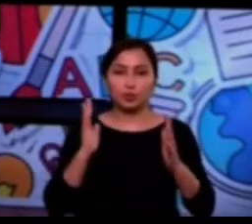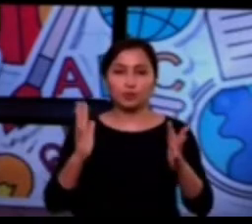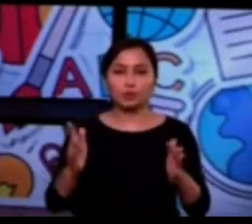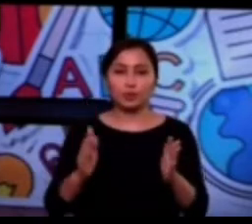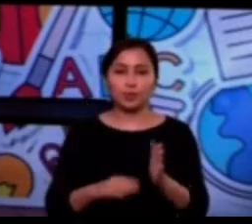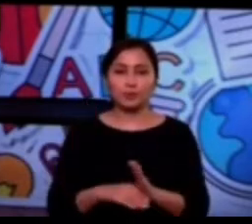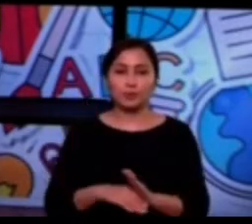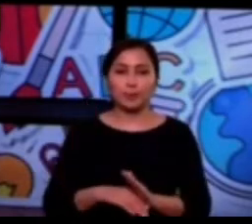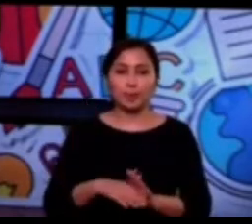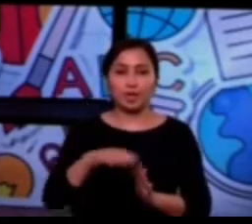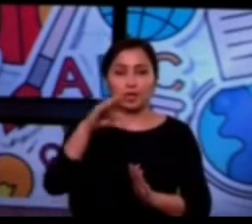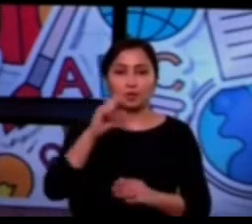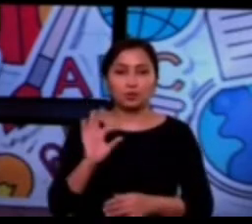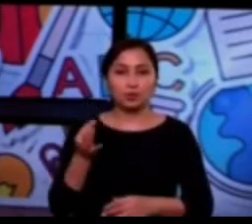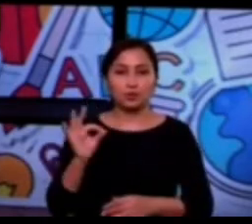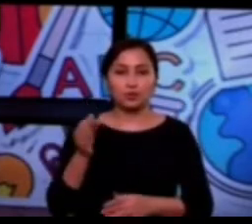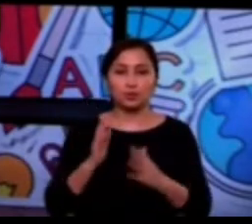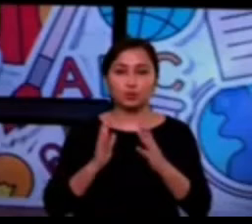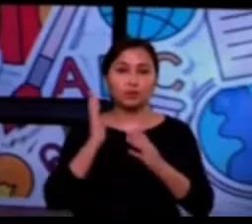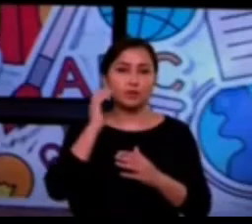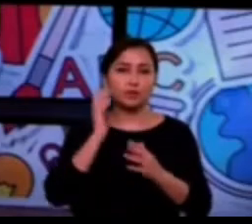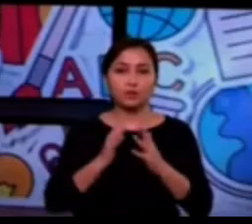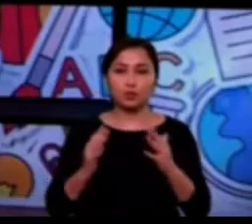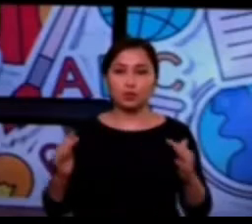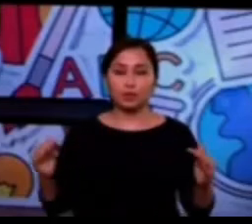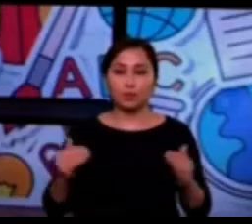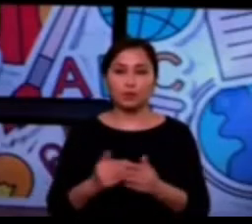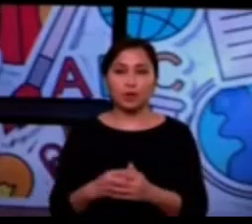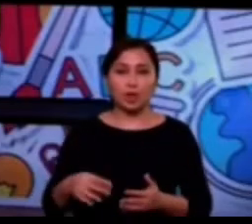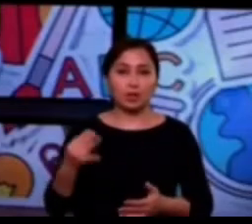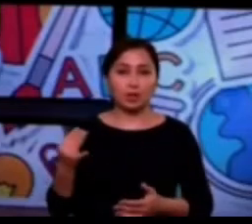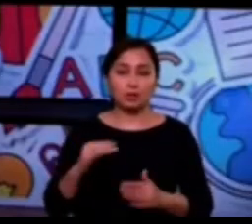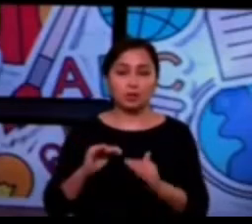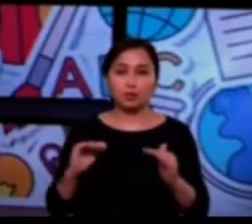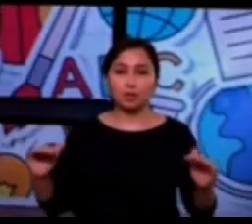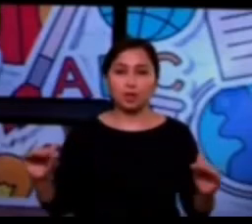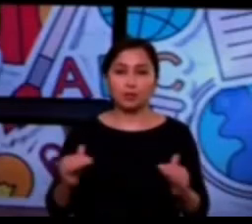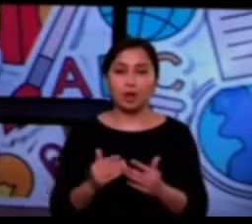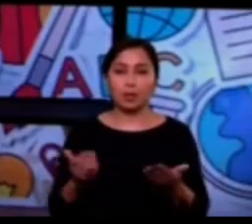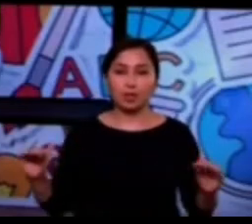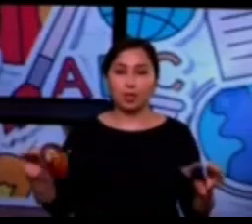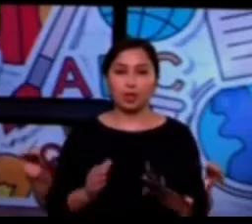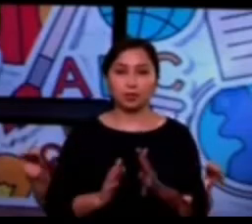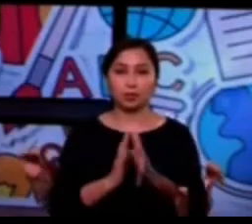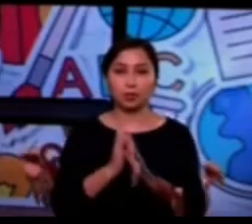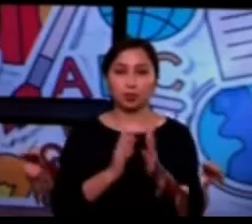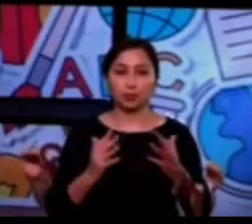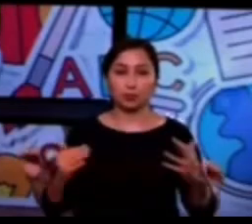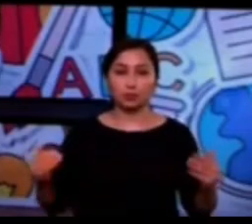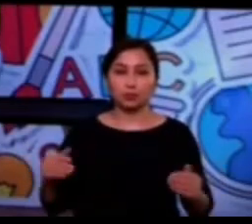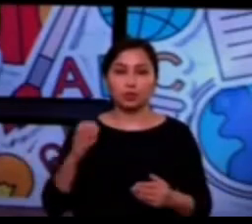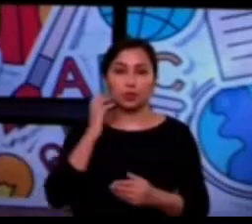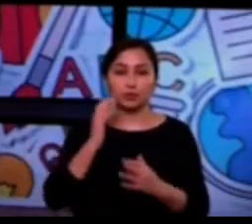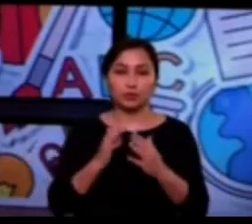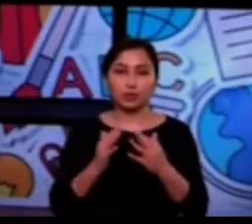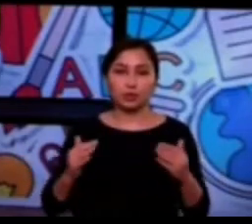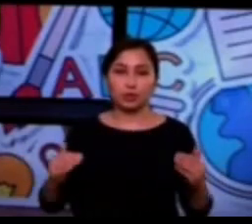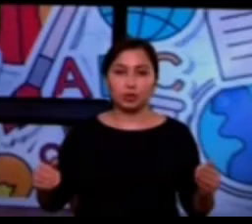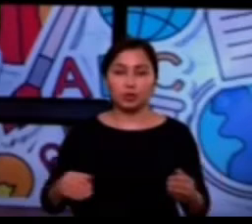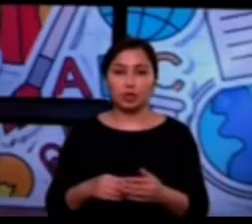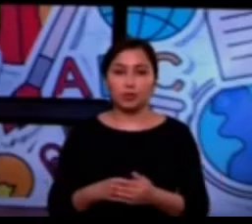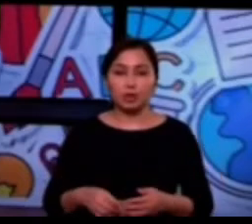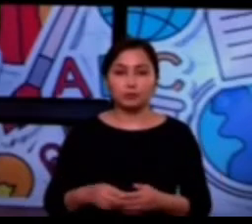растут фрукты и ягоды. Вот мне интересно, ребята, какие овощи и фрукты